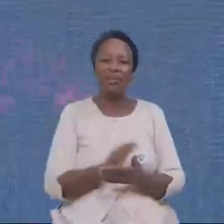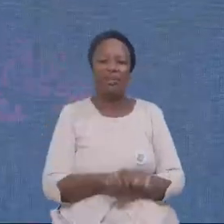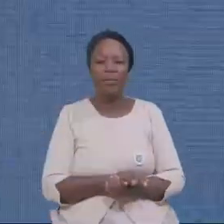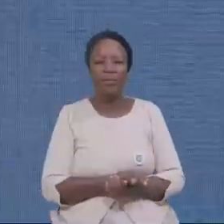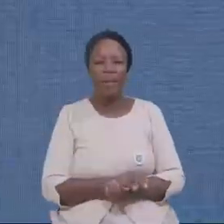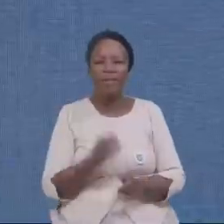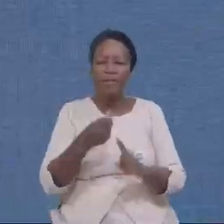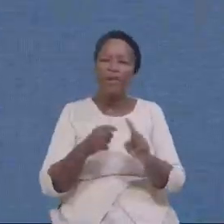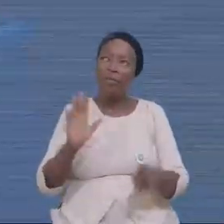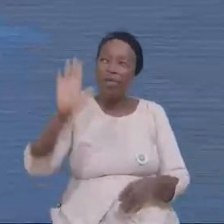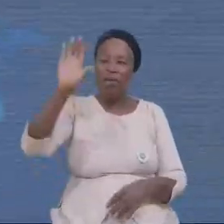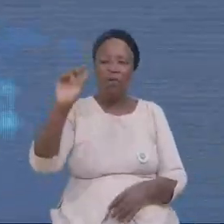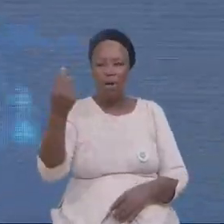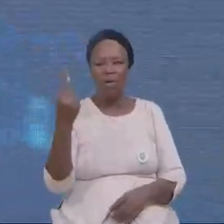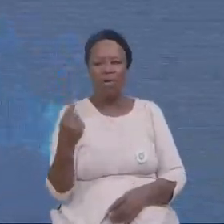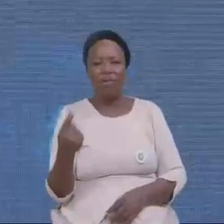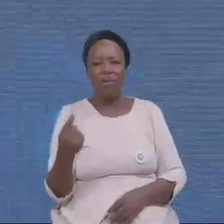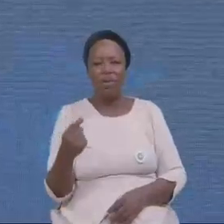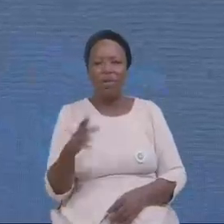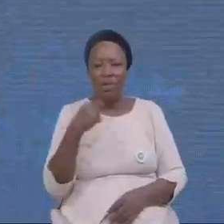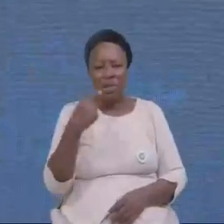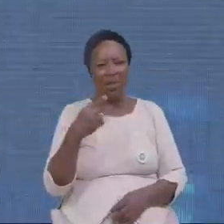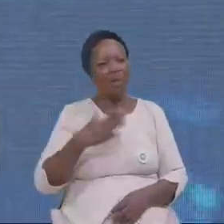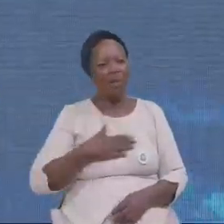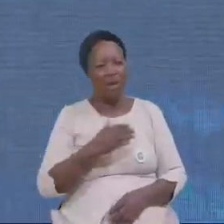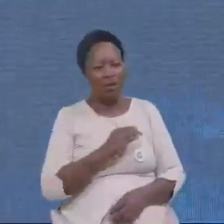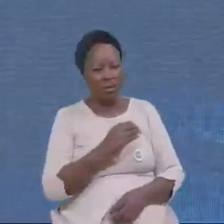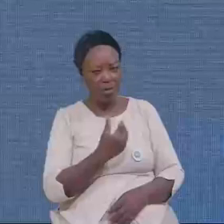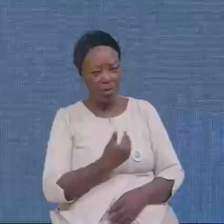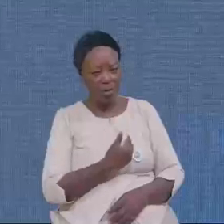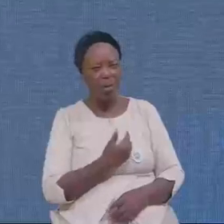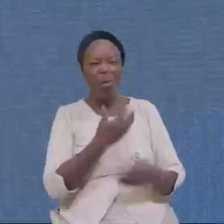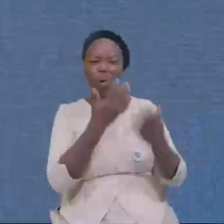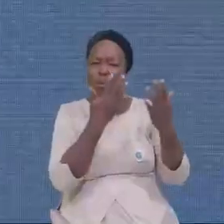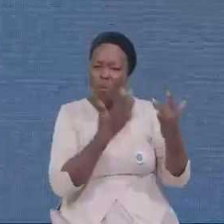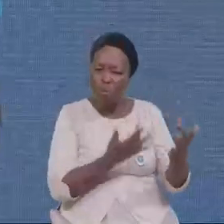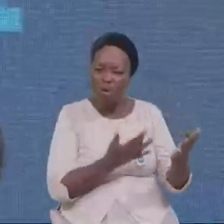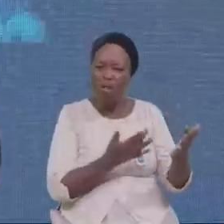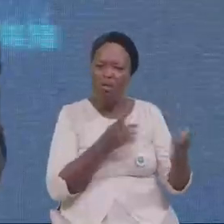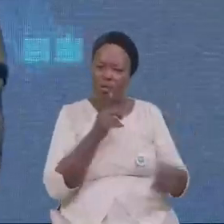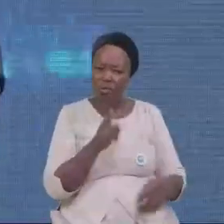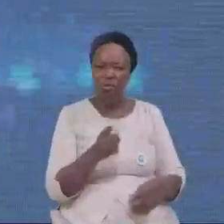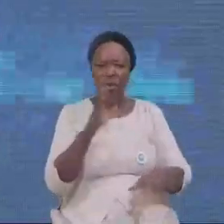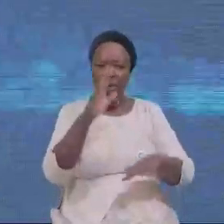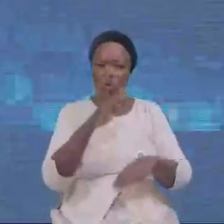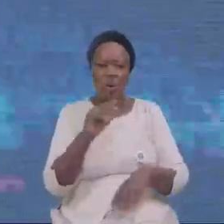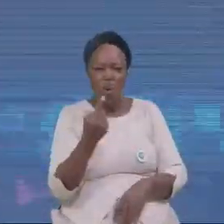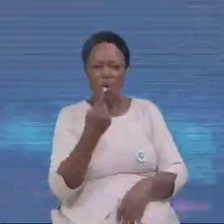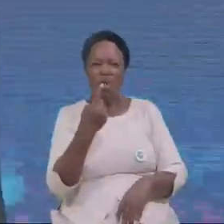de lui seul. Et dit mon âme, confie-toi seulement en